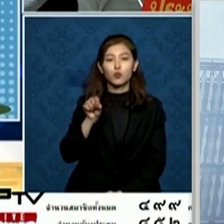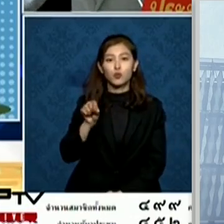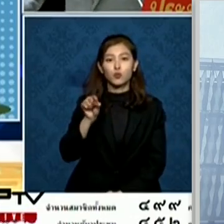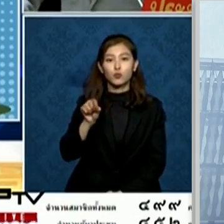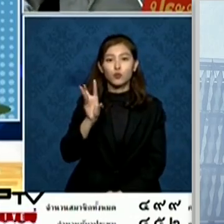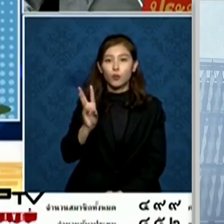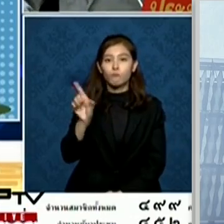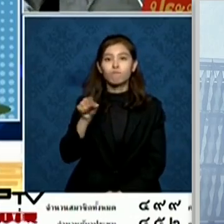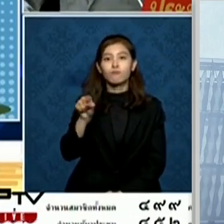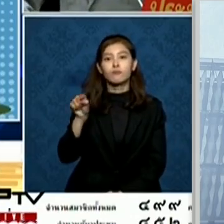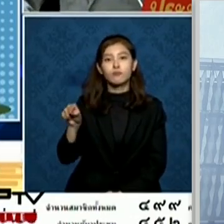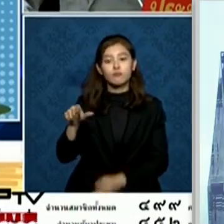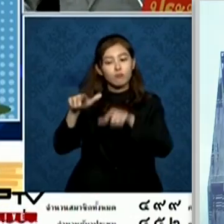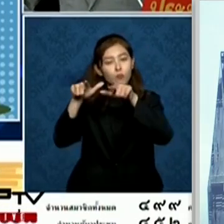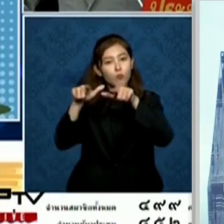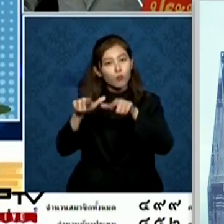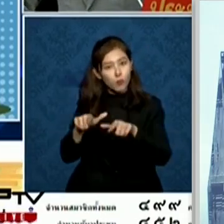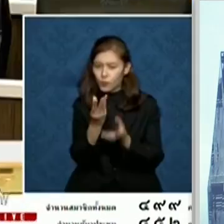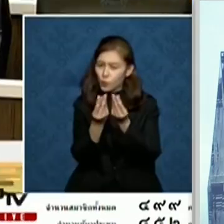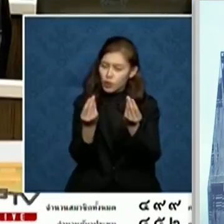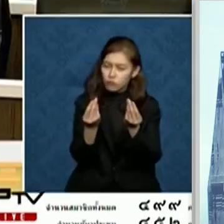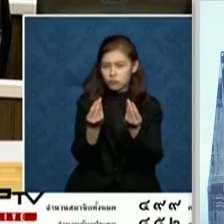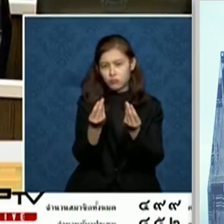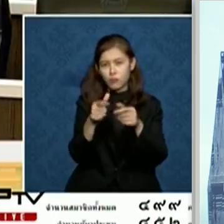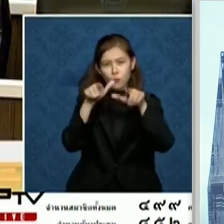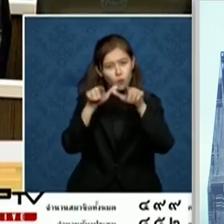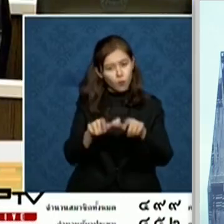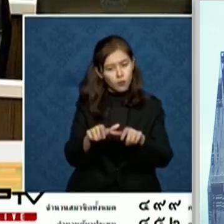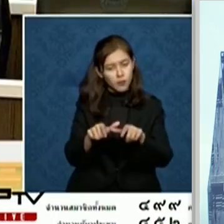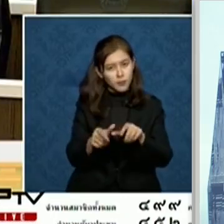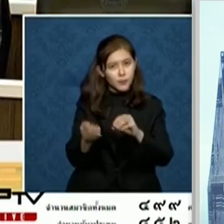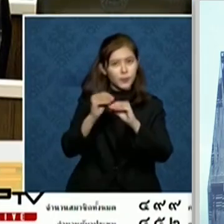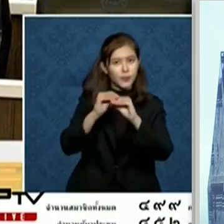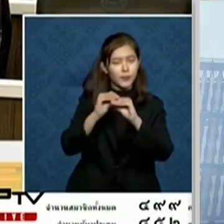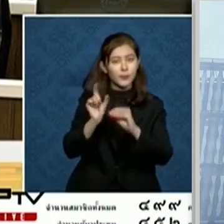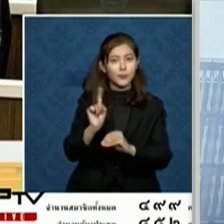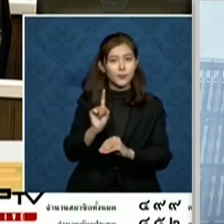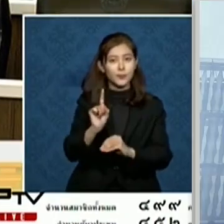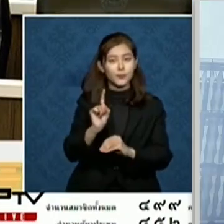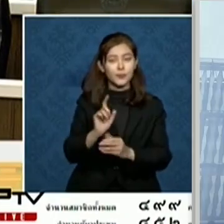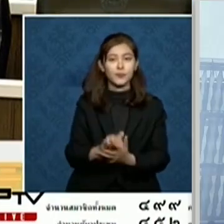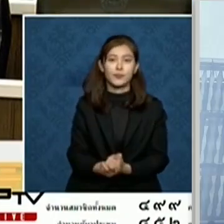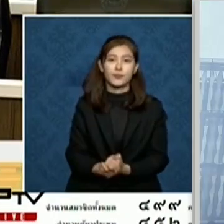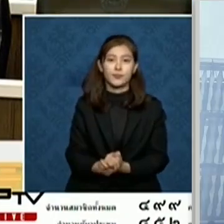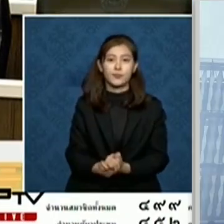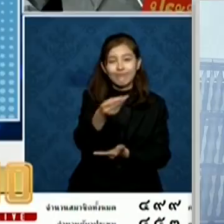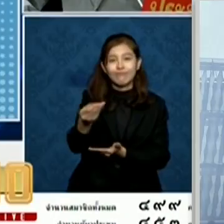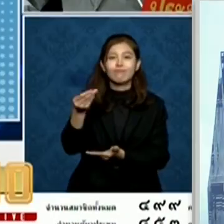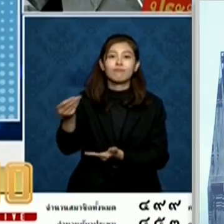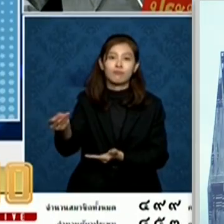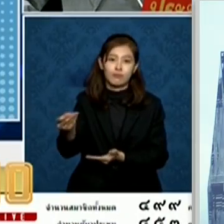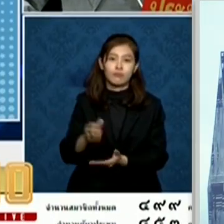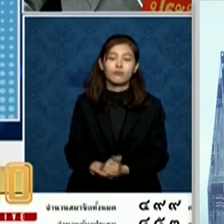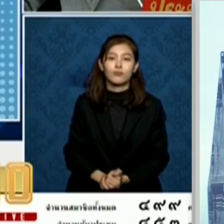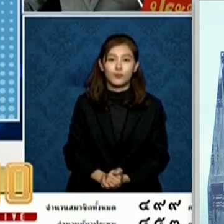นะอหนี้ตั้งหลายก้อนรวมๆกันอยู่ในนี้ปีละแสนกว่าล้านที่ตั้งไว้ใช้หนี้มันหนี้อื่นๆด้วยไม่ใช่แค่ Digital walletอื